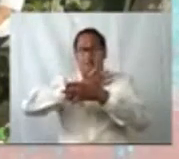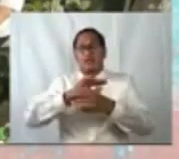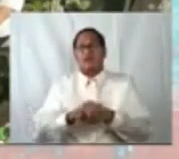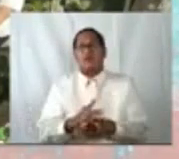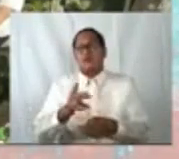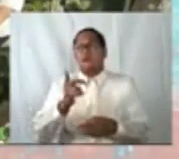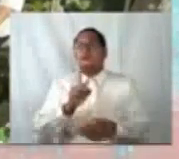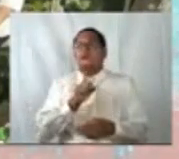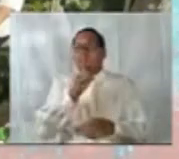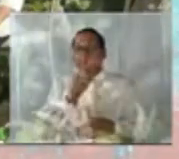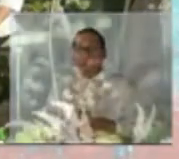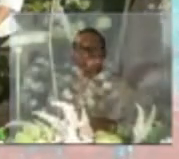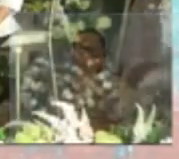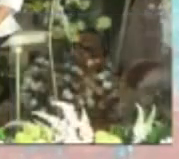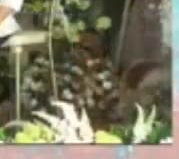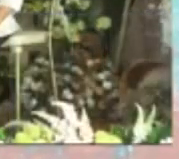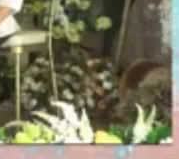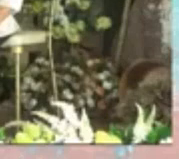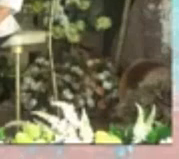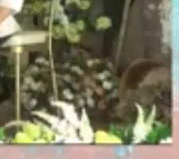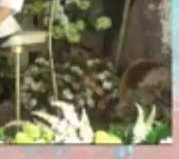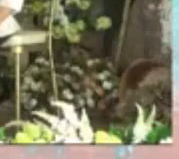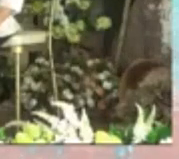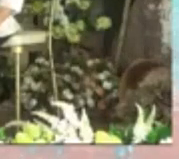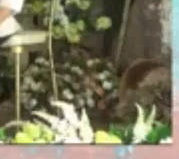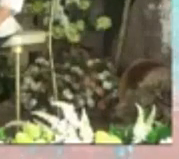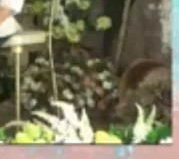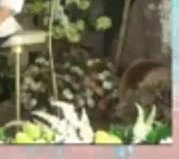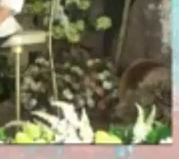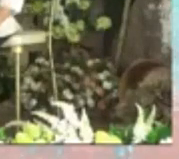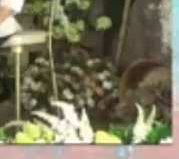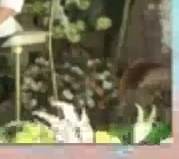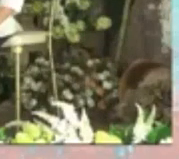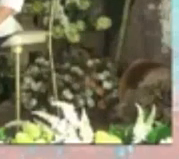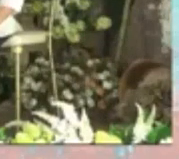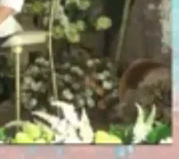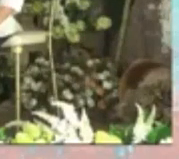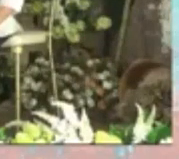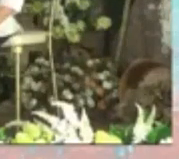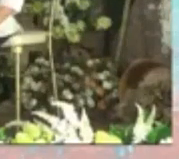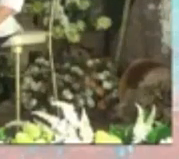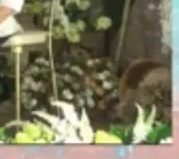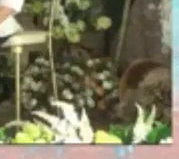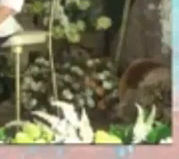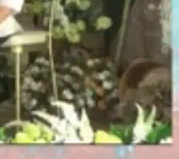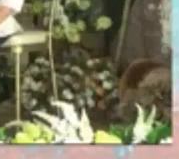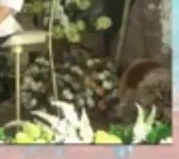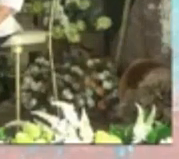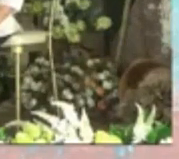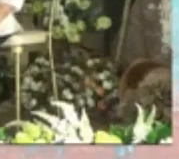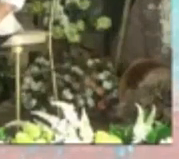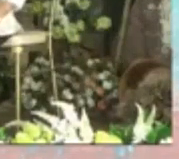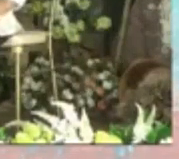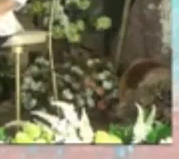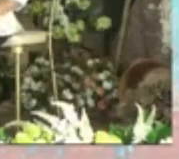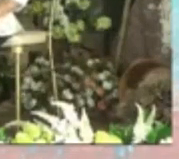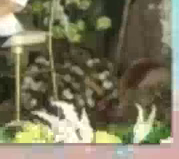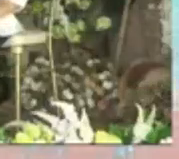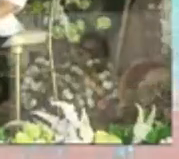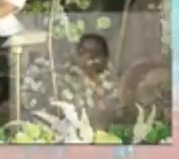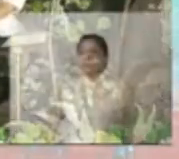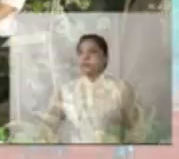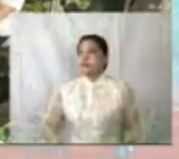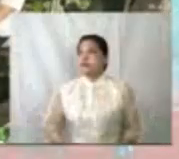bawat eskwelahan, Yusek, dahil na-inspire sa ginagawa natin, gayahin ito. Kasi walang pasok ng June 12, June 11,